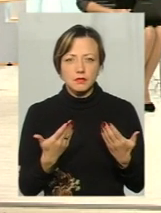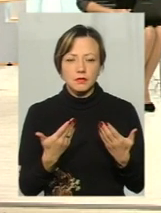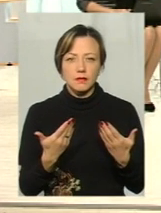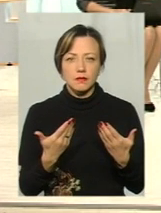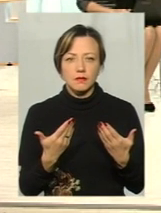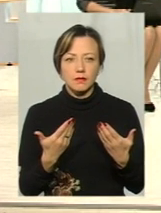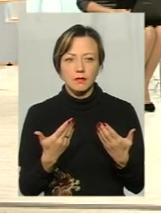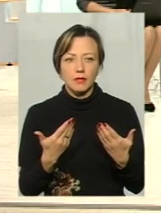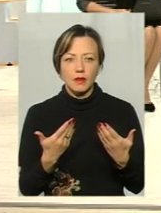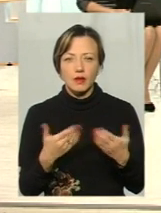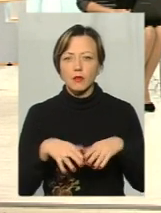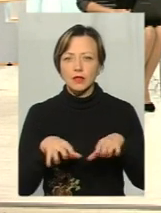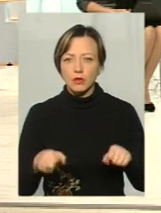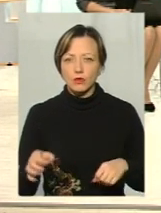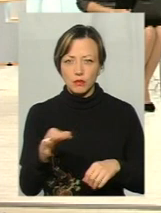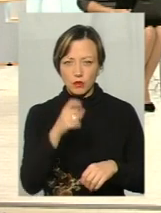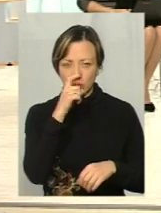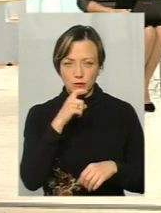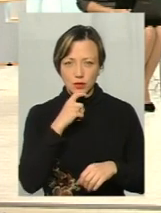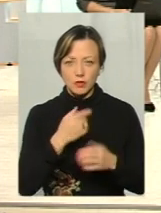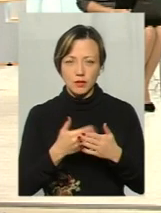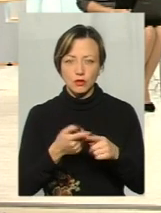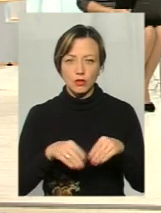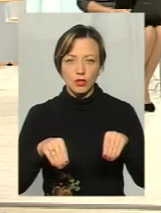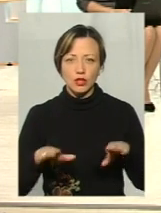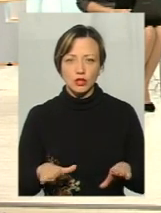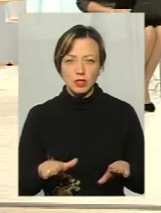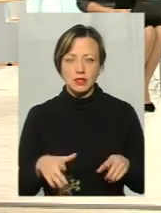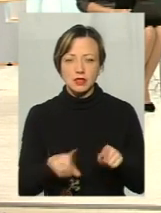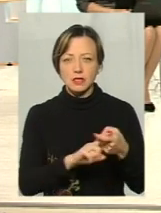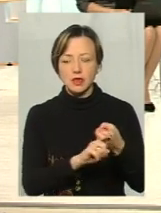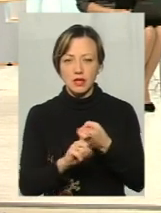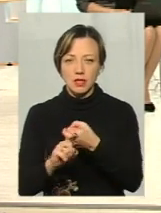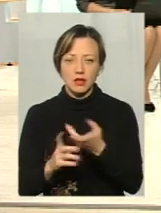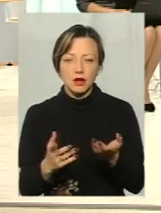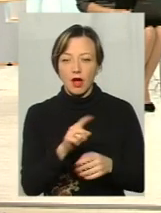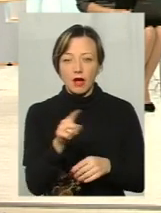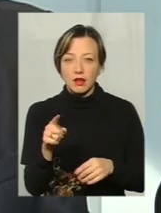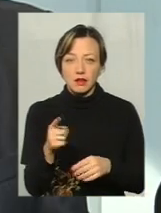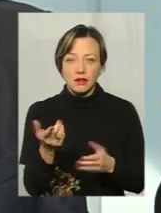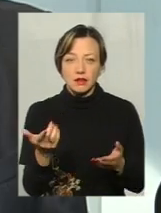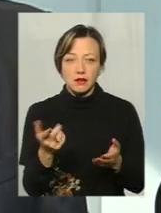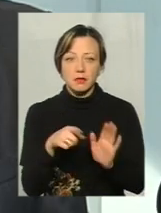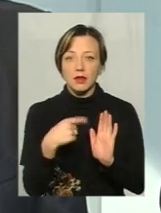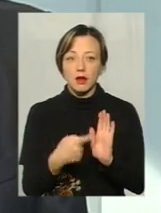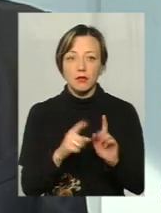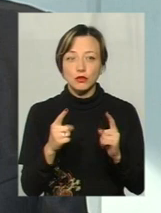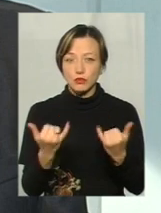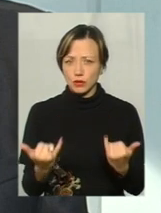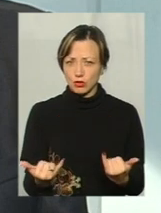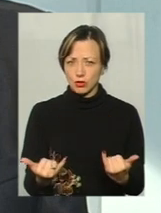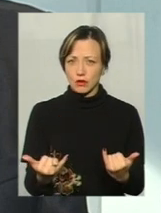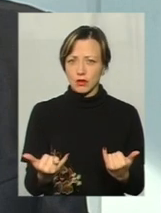обранці, посадовці нашої області, вони не розуміють, що від цього рішення не, ну, настільки залежить до них? Вони мені, наоборот, задають питання, чому